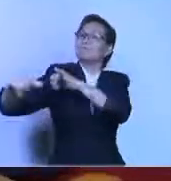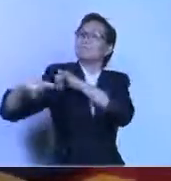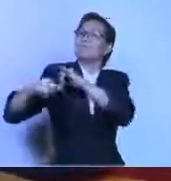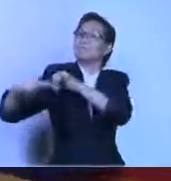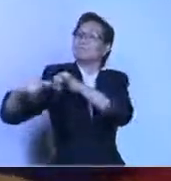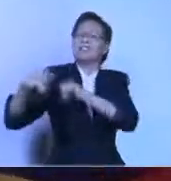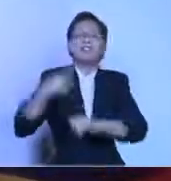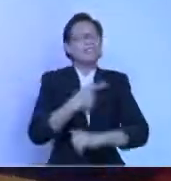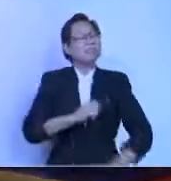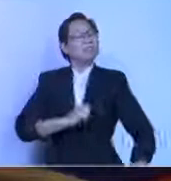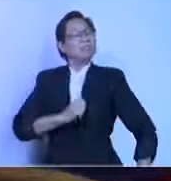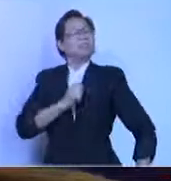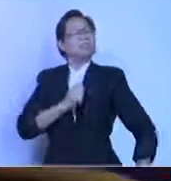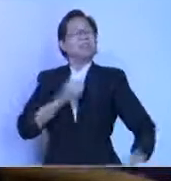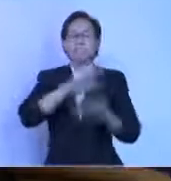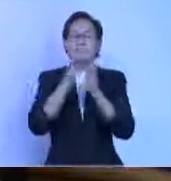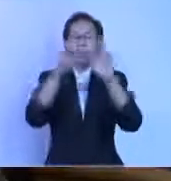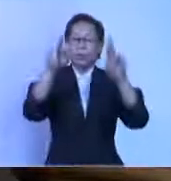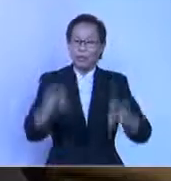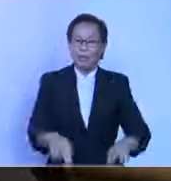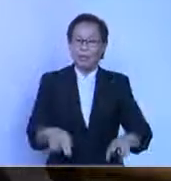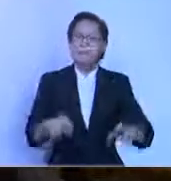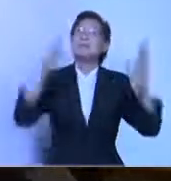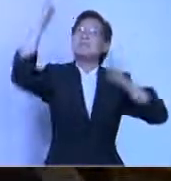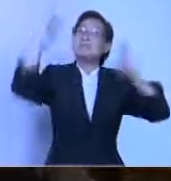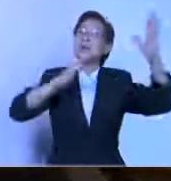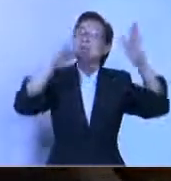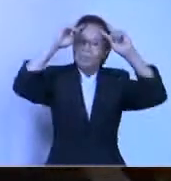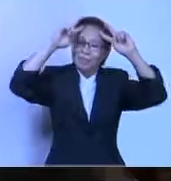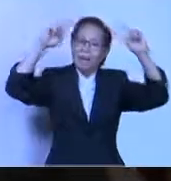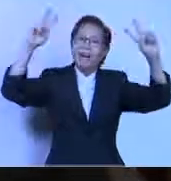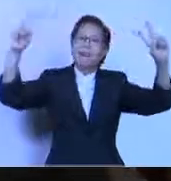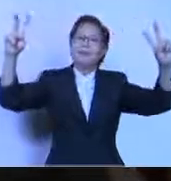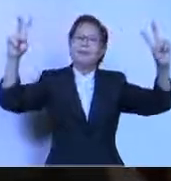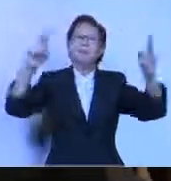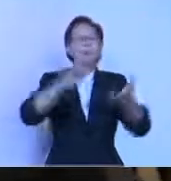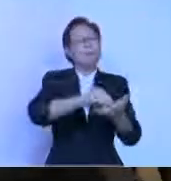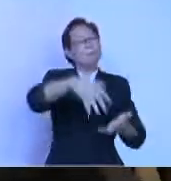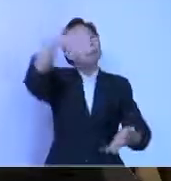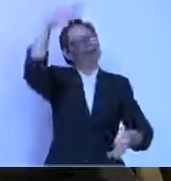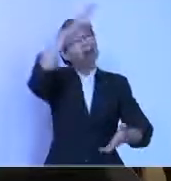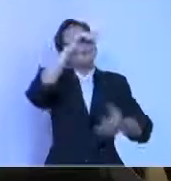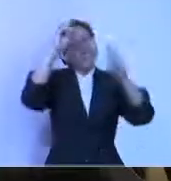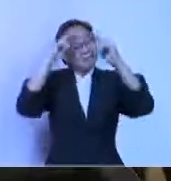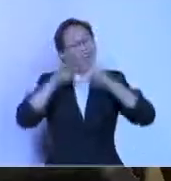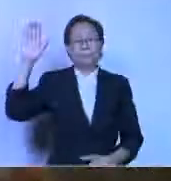dan berbangga menjadi warga sebuah negara yang aman makmur dan Harmoni